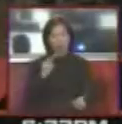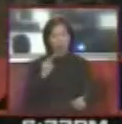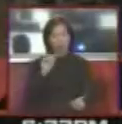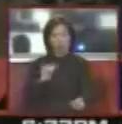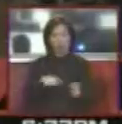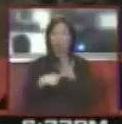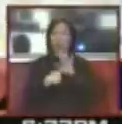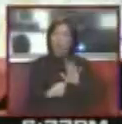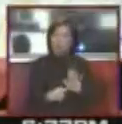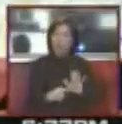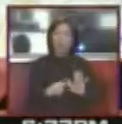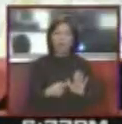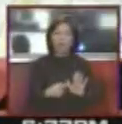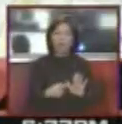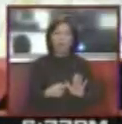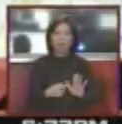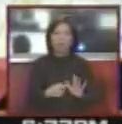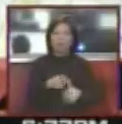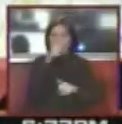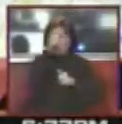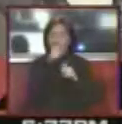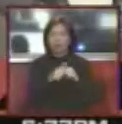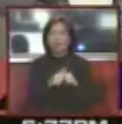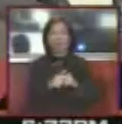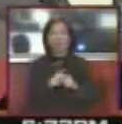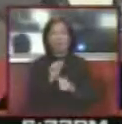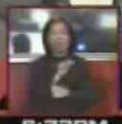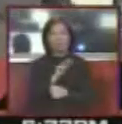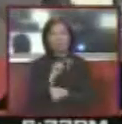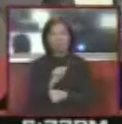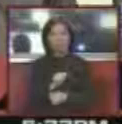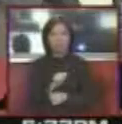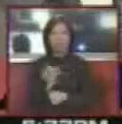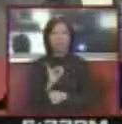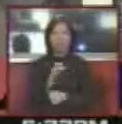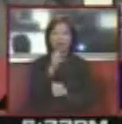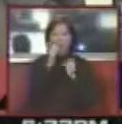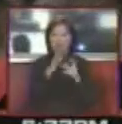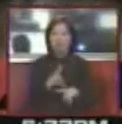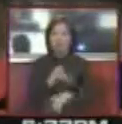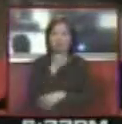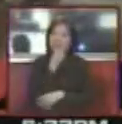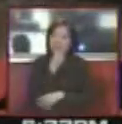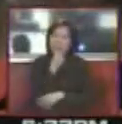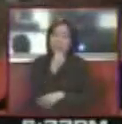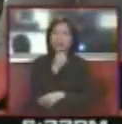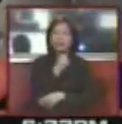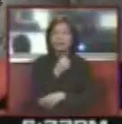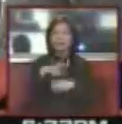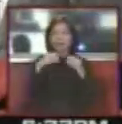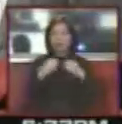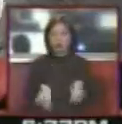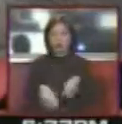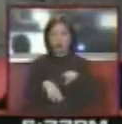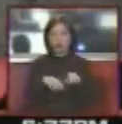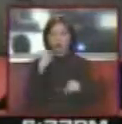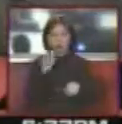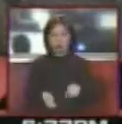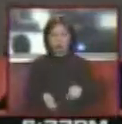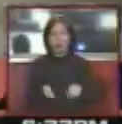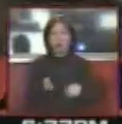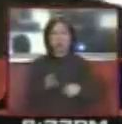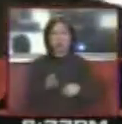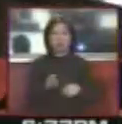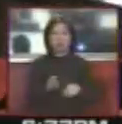ipinakita ng kanyang mga kaklase ang pag-alaala sa kanya. Nanghihinayang din si Teacher Ami sa pagkawala ng kanyang estudyante.